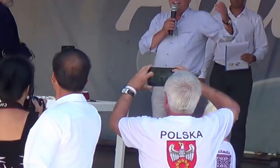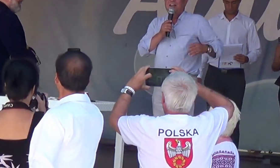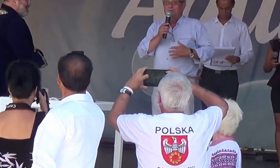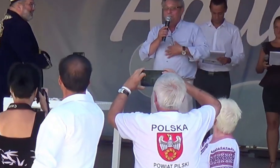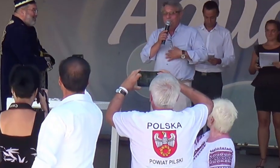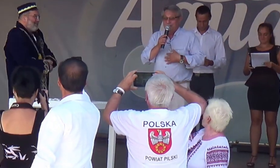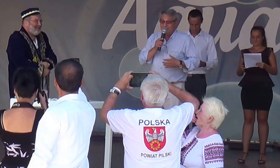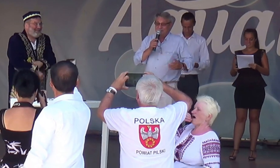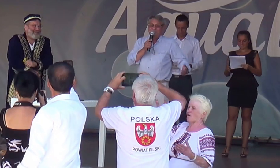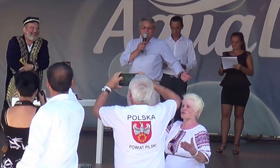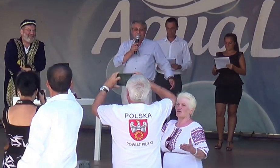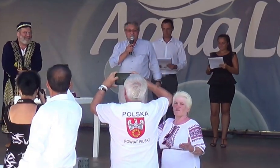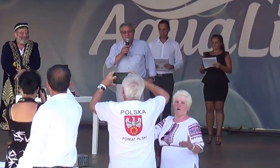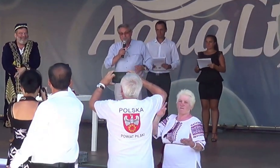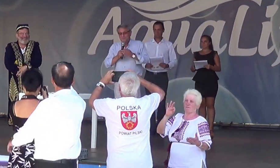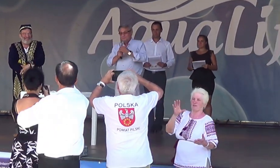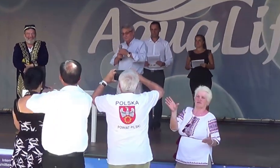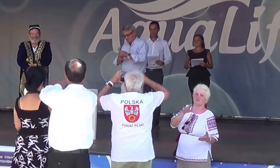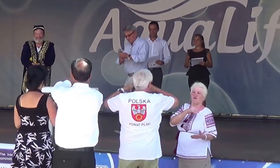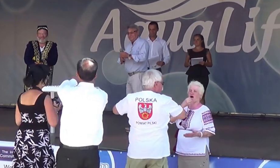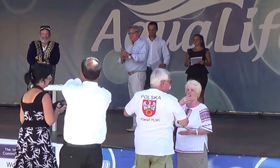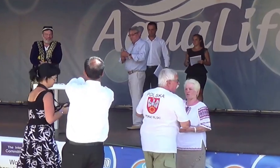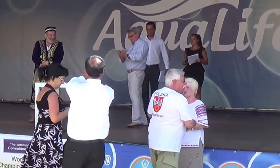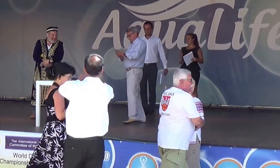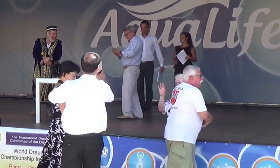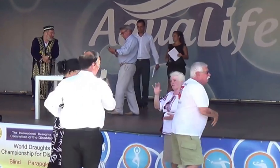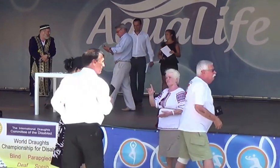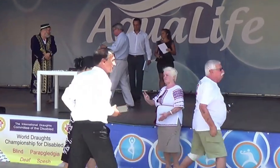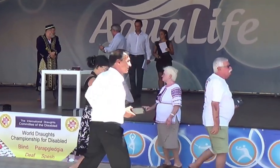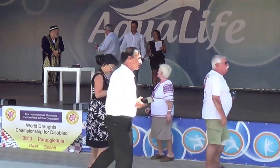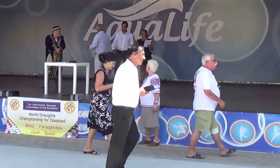Живе, много счастья живем, желаю.